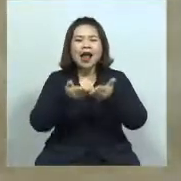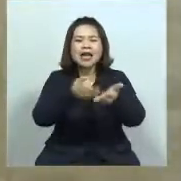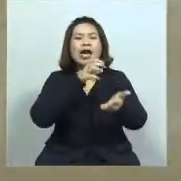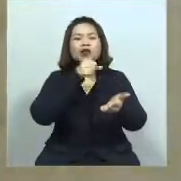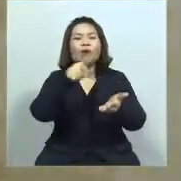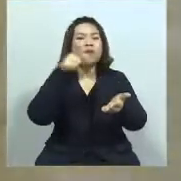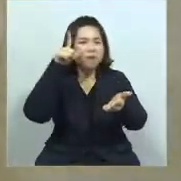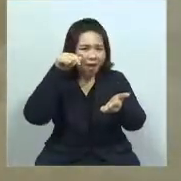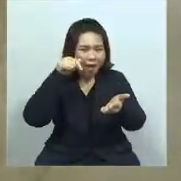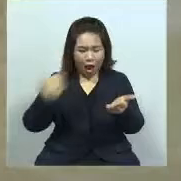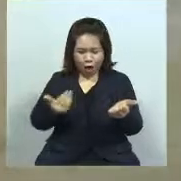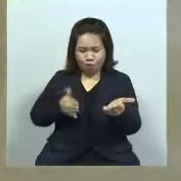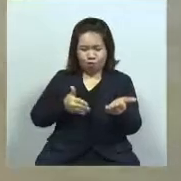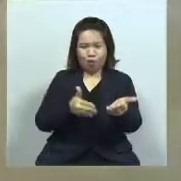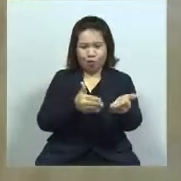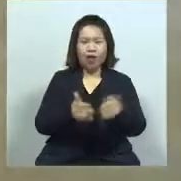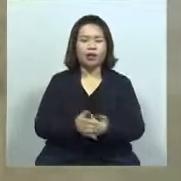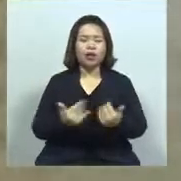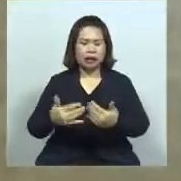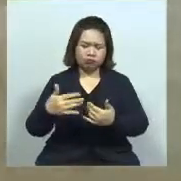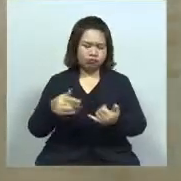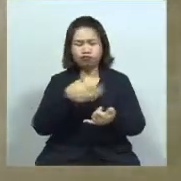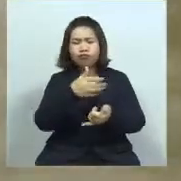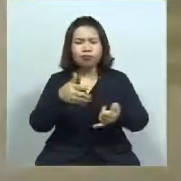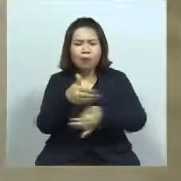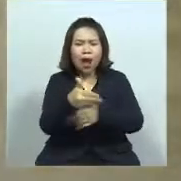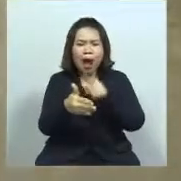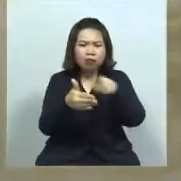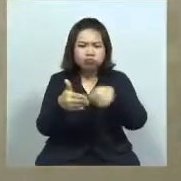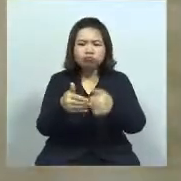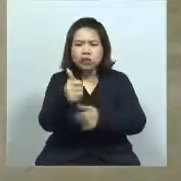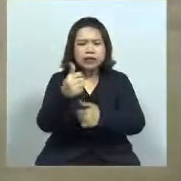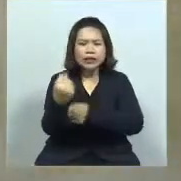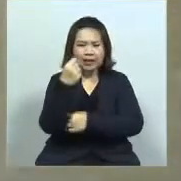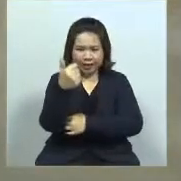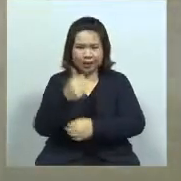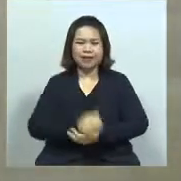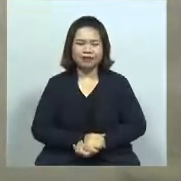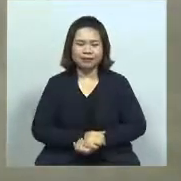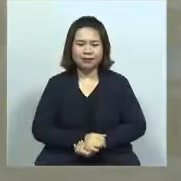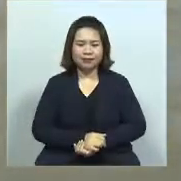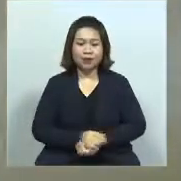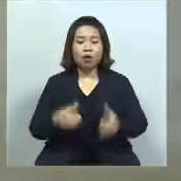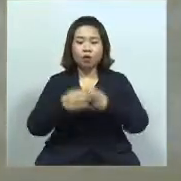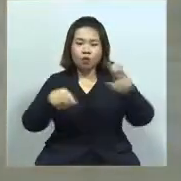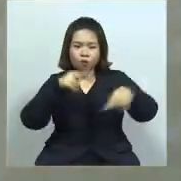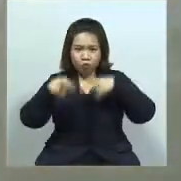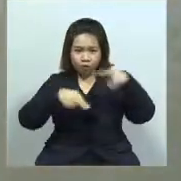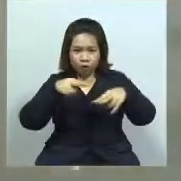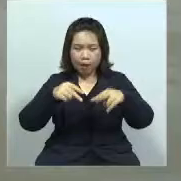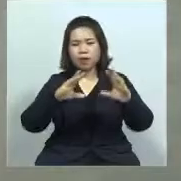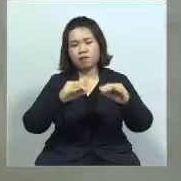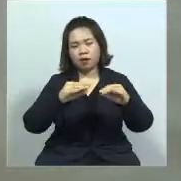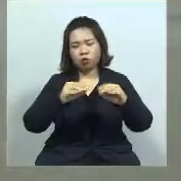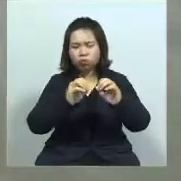สีส้มๆข้างหลังนี่นะฮะซึ่งตอนนี้สุขภาพของน้องมาเรียมก็แข็งแรงขึ้นเป็นลำดับนะครับขณะเดียวกันครับทีมดูแลได้มีการประชุมวางแผน